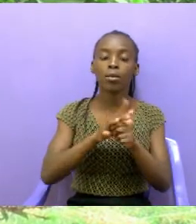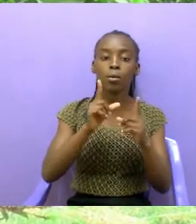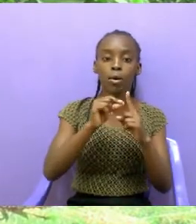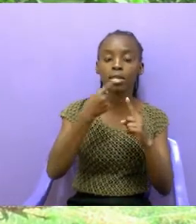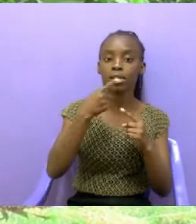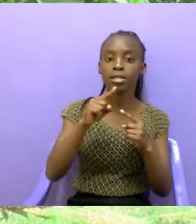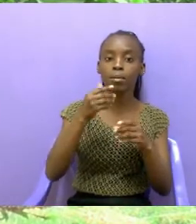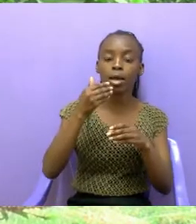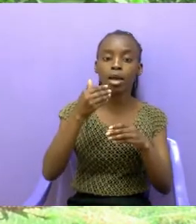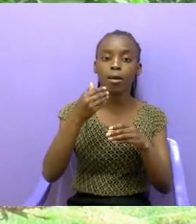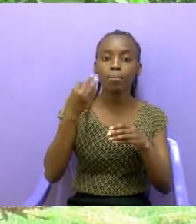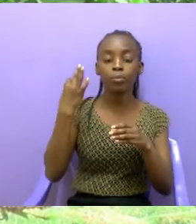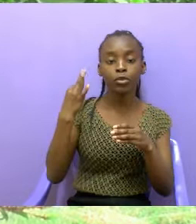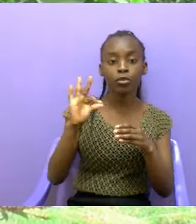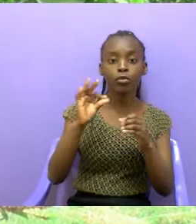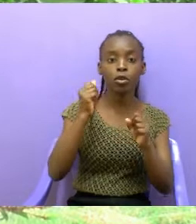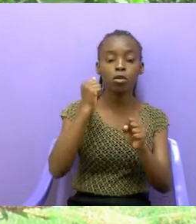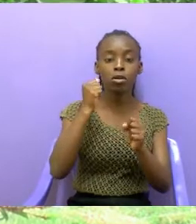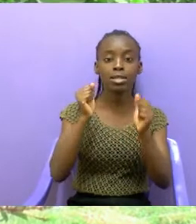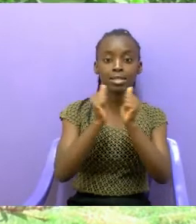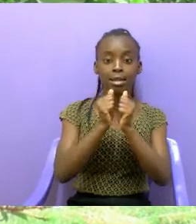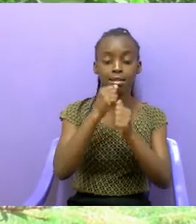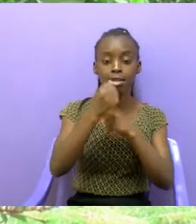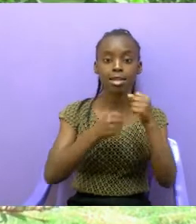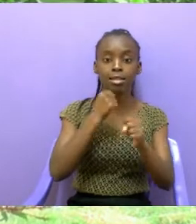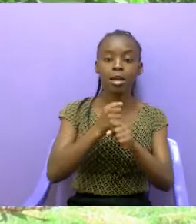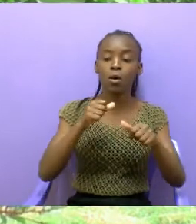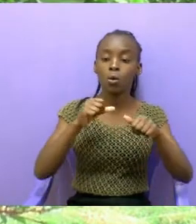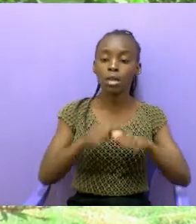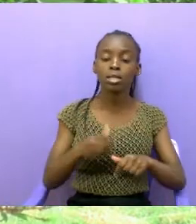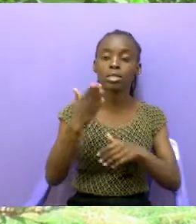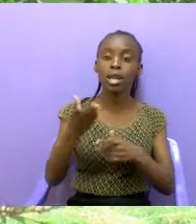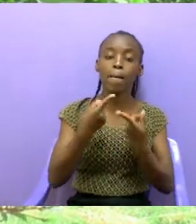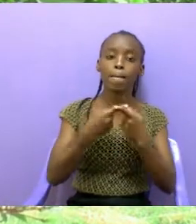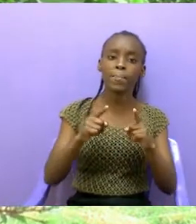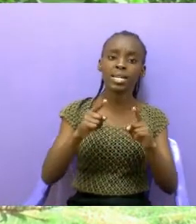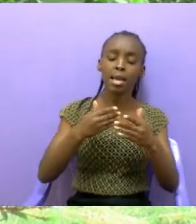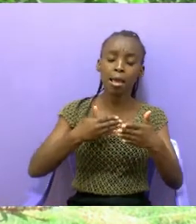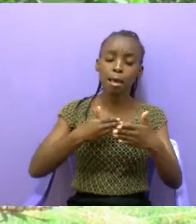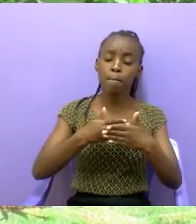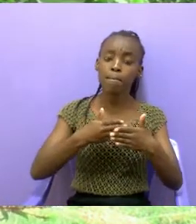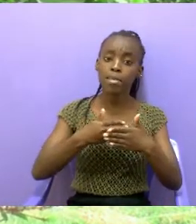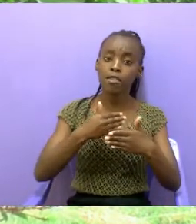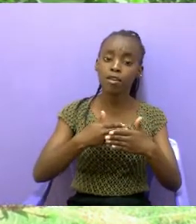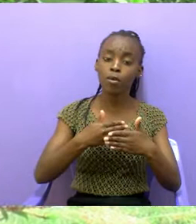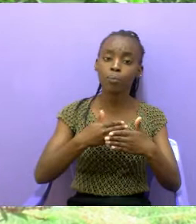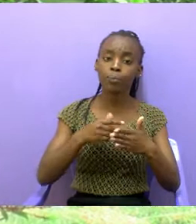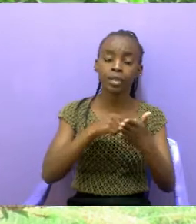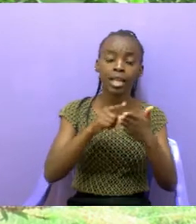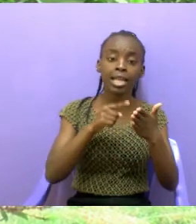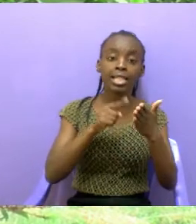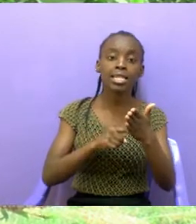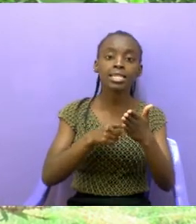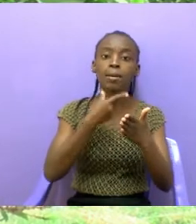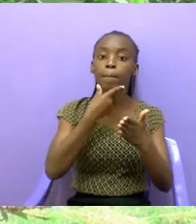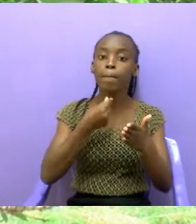muda wa miaka 10 walikaa huko. 10 good years. Lakini kabla ya 10 years huyu